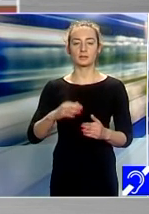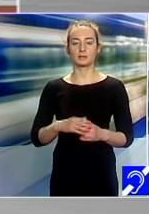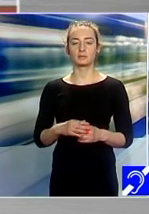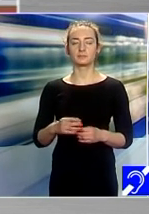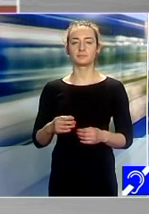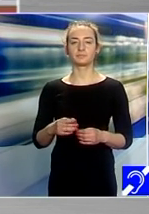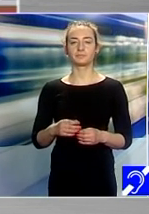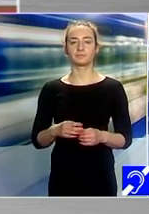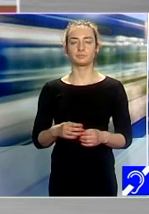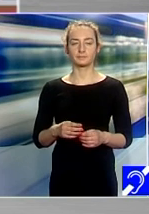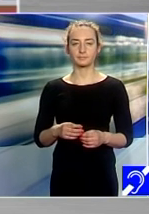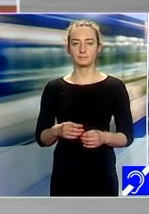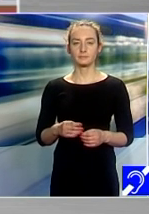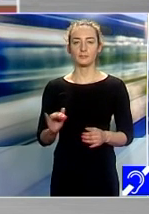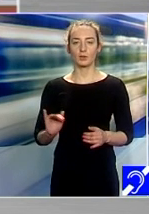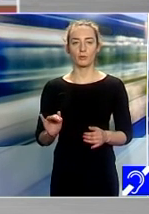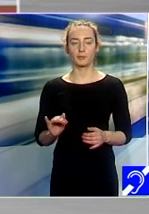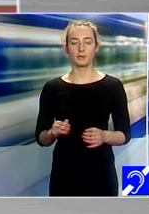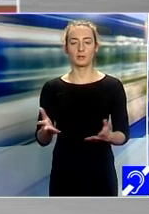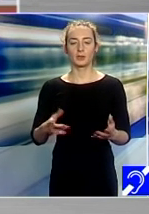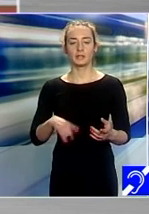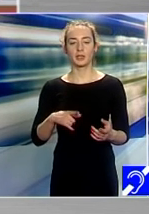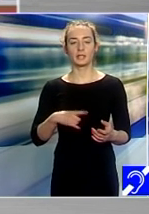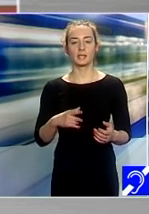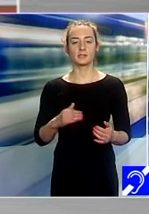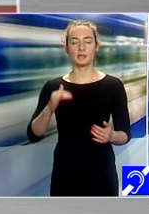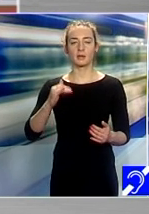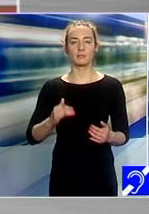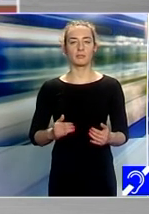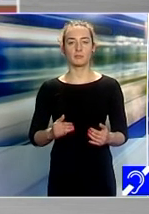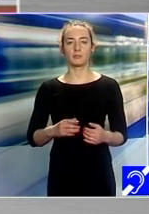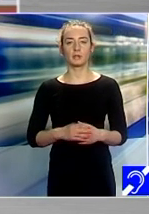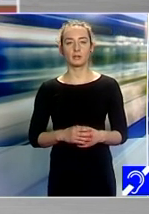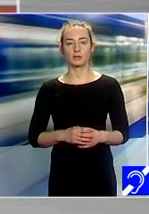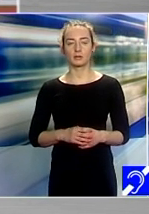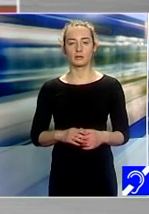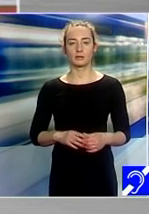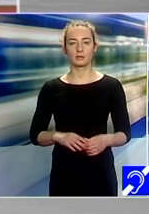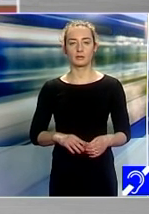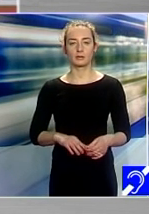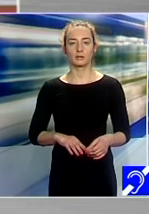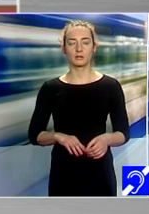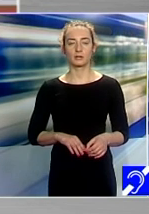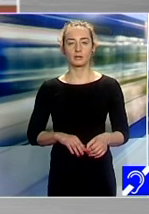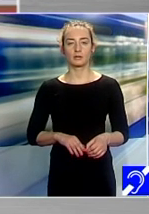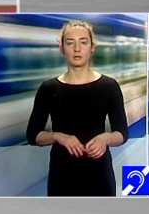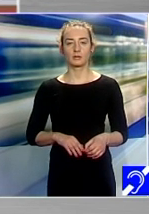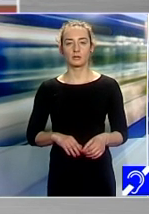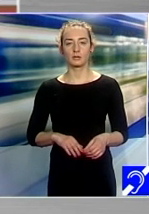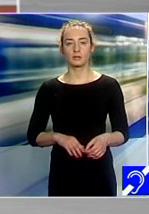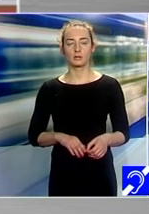este foarte mică în raport cu cheltuielile pe care le au în această perioadă. Și